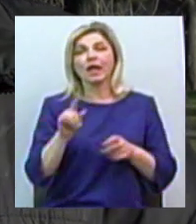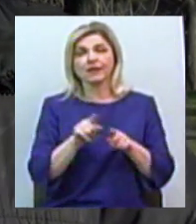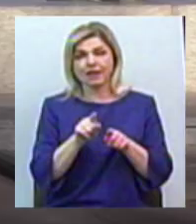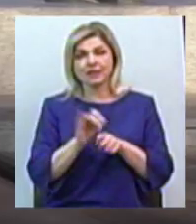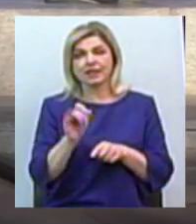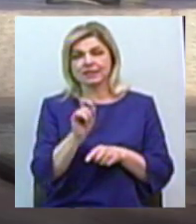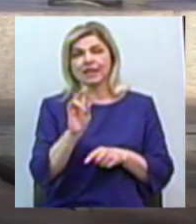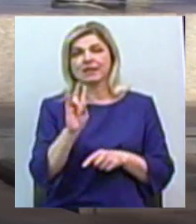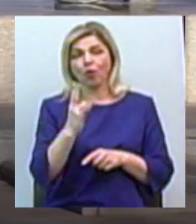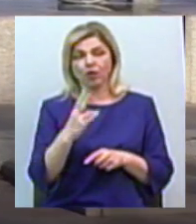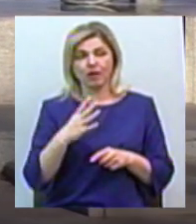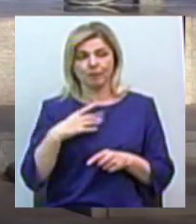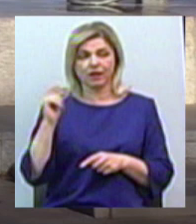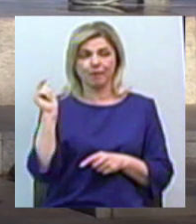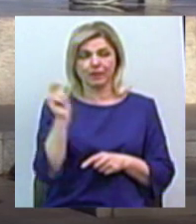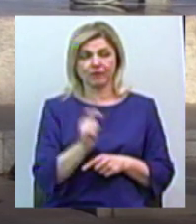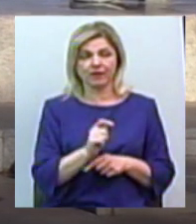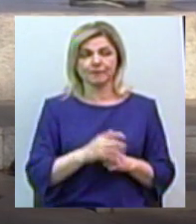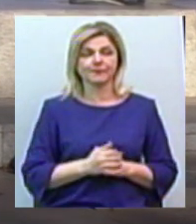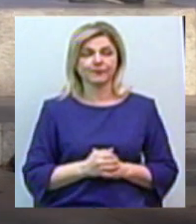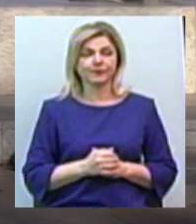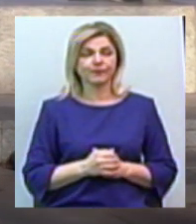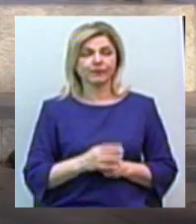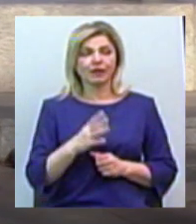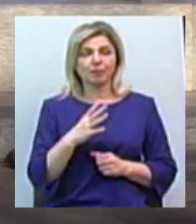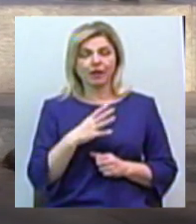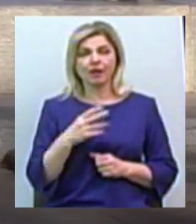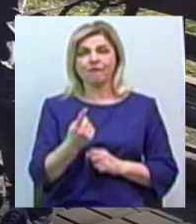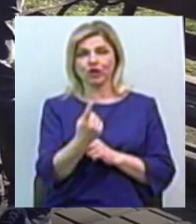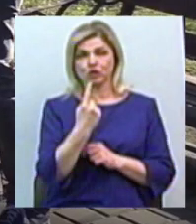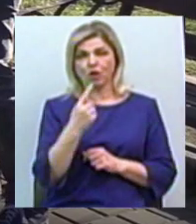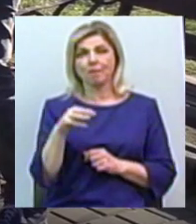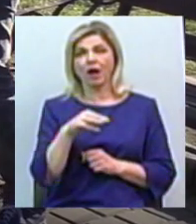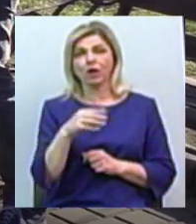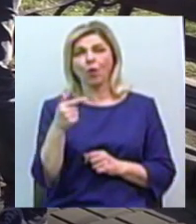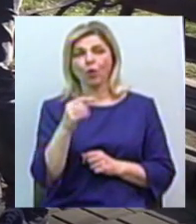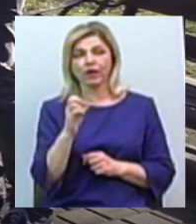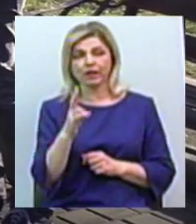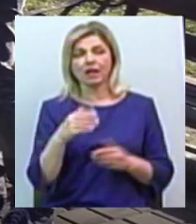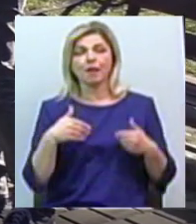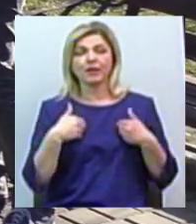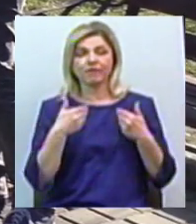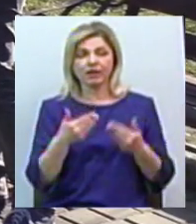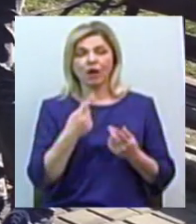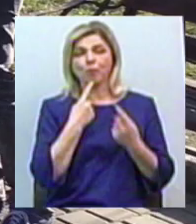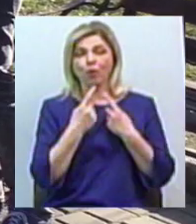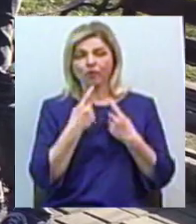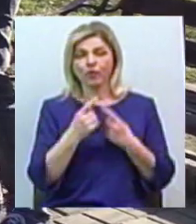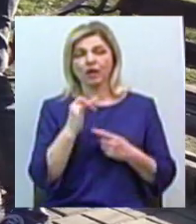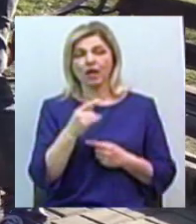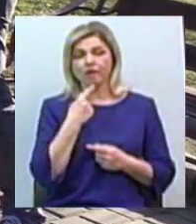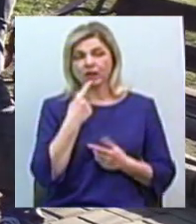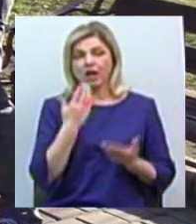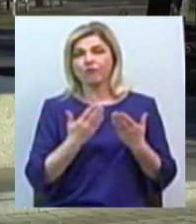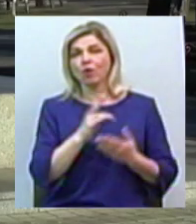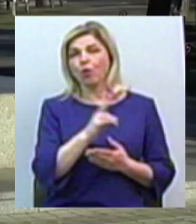делегація поїхала. Приїхали на музейний 8, вийшов Михайло Горень до нас, і привітав, поговорили. Він каже: хлопці, тут якщо в